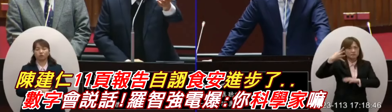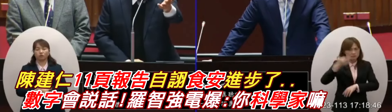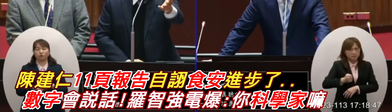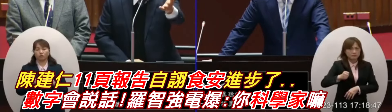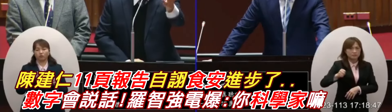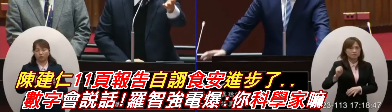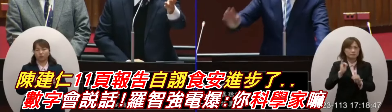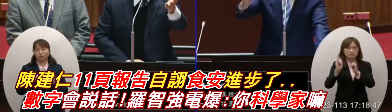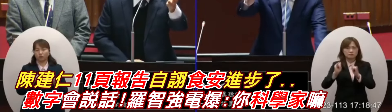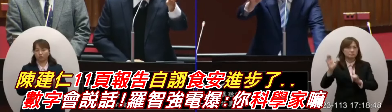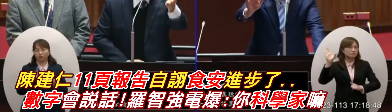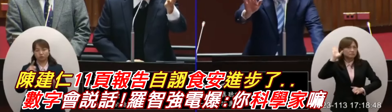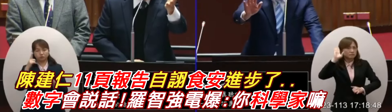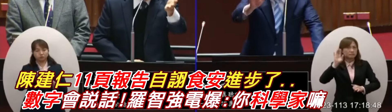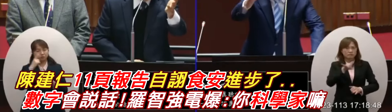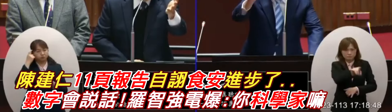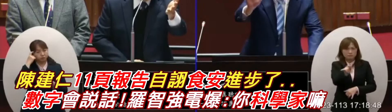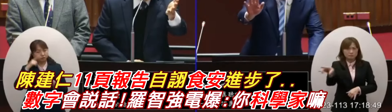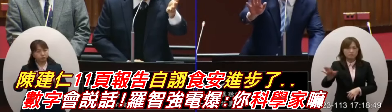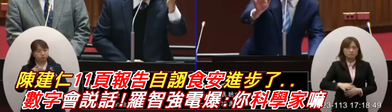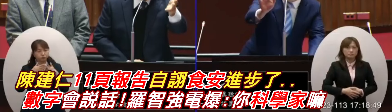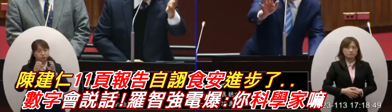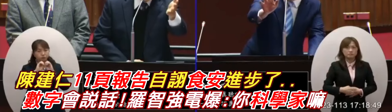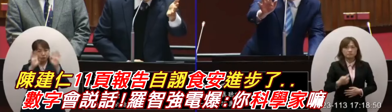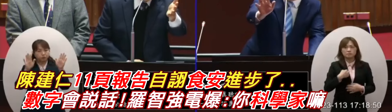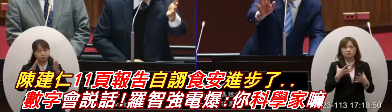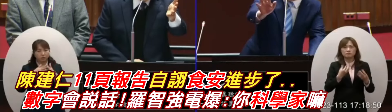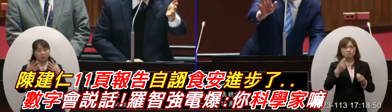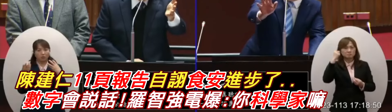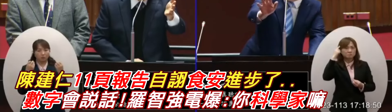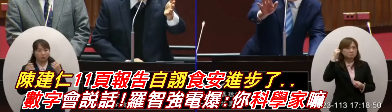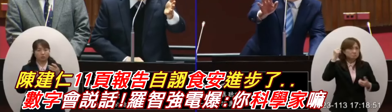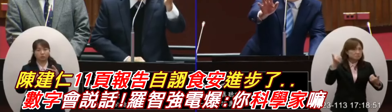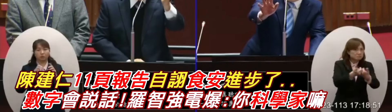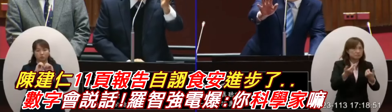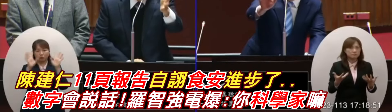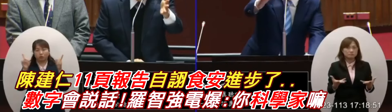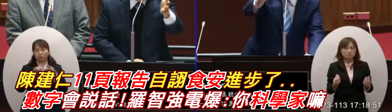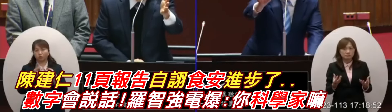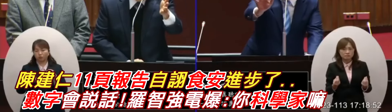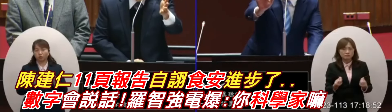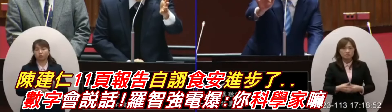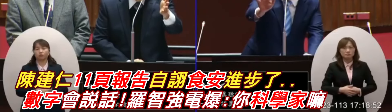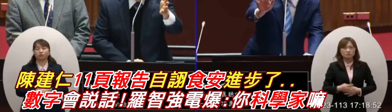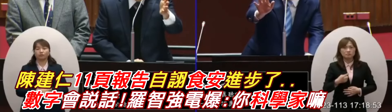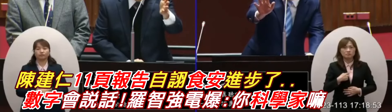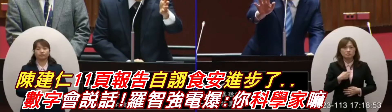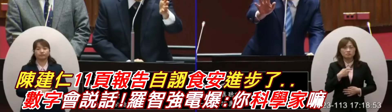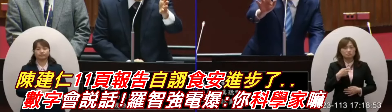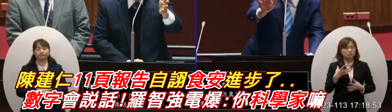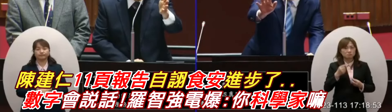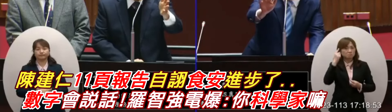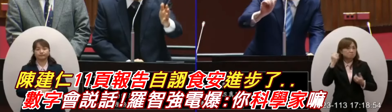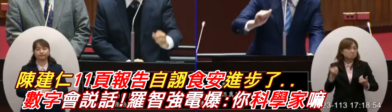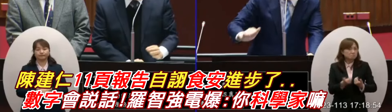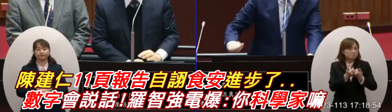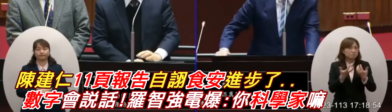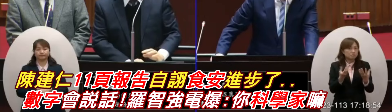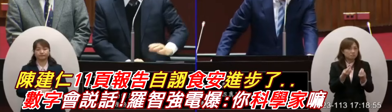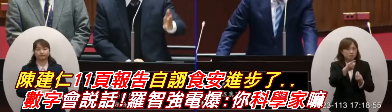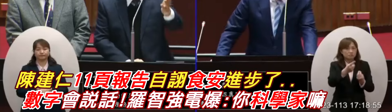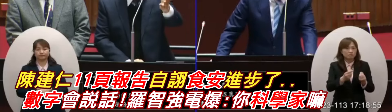而且你认为 要担心 在公布吗？ 没有要否定你的论点哦。 你这证据吗？ 我没有要否定你的论点，不用那么快